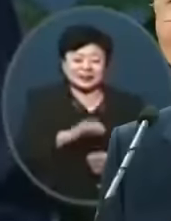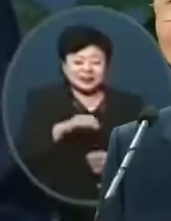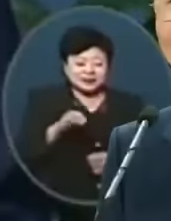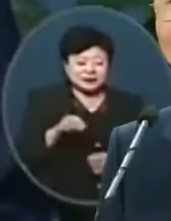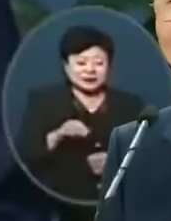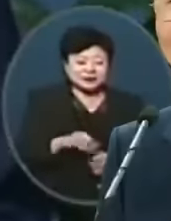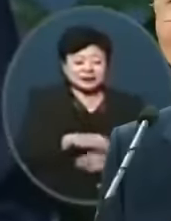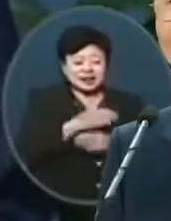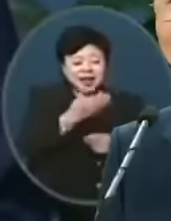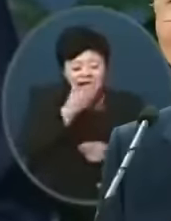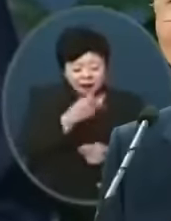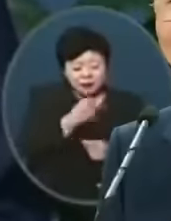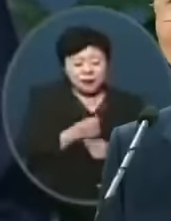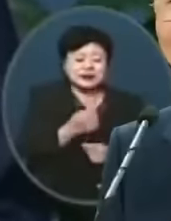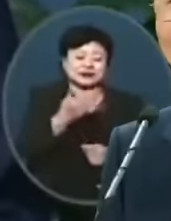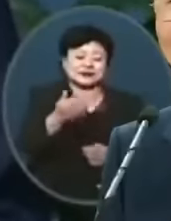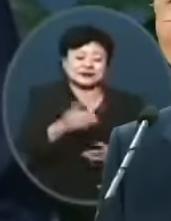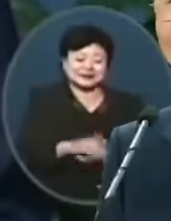이웃을 다 행복하게 만드는 것입니다.